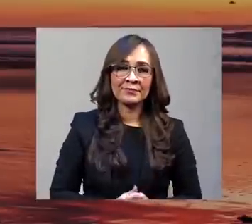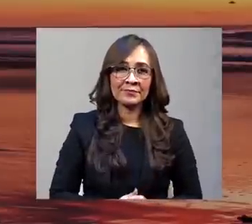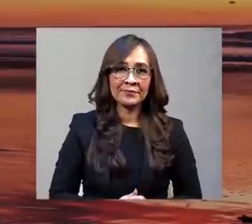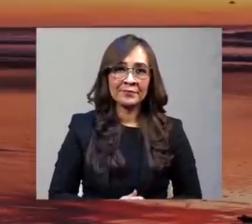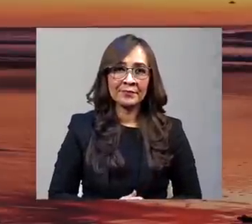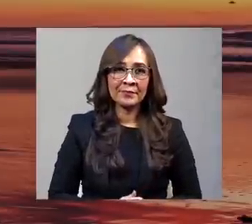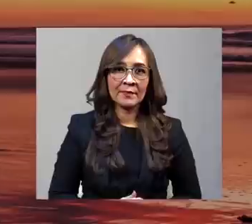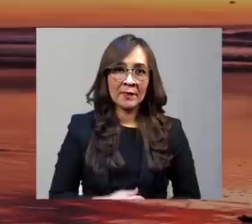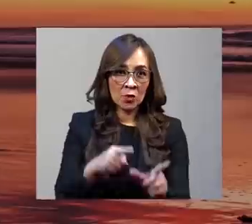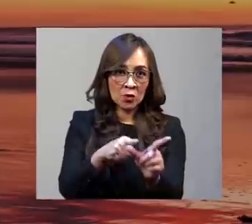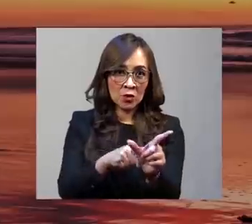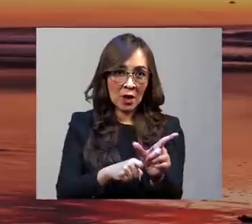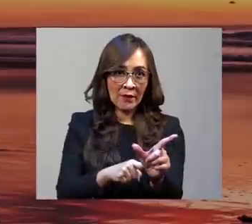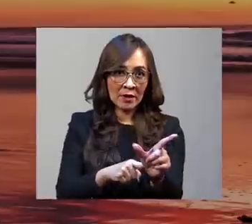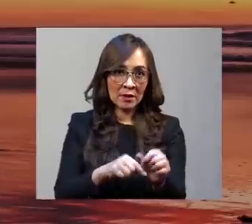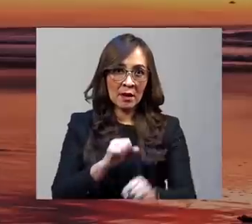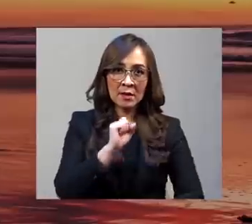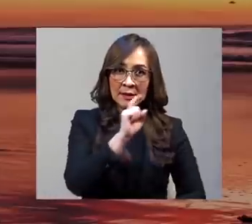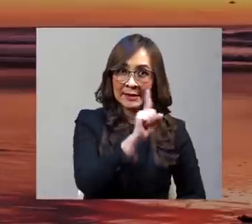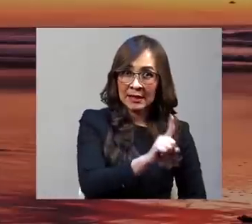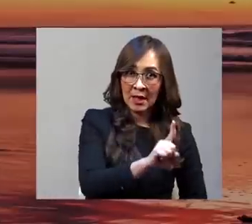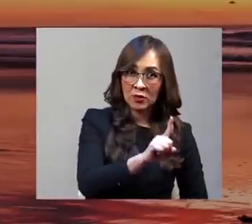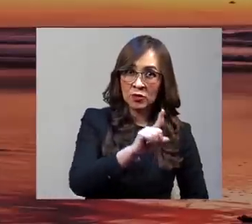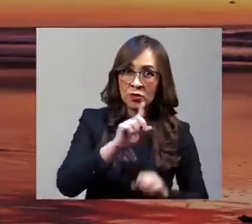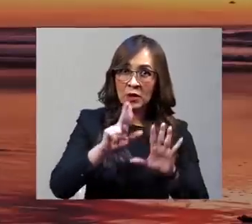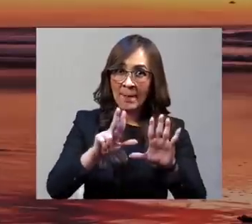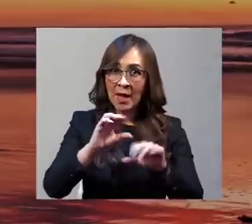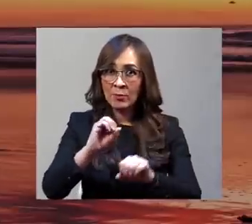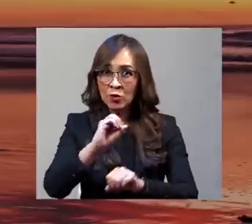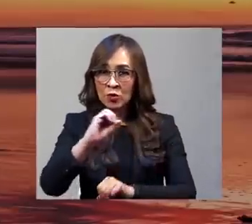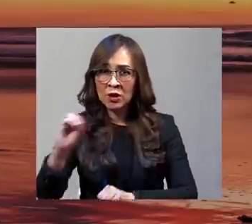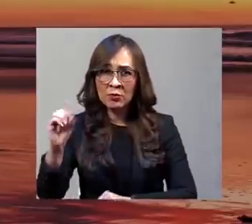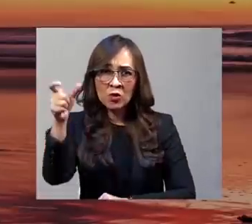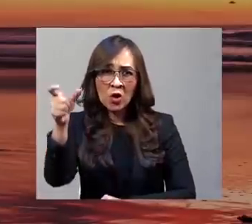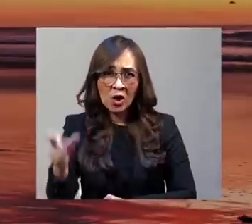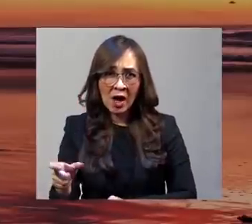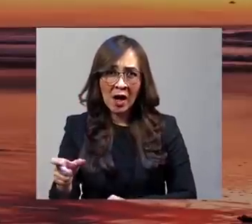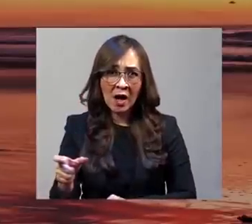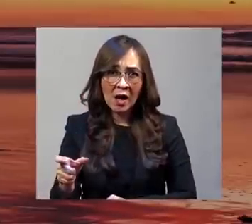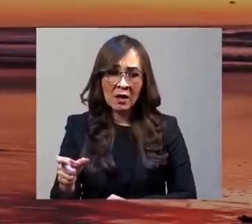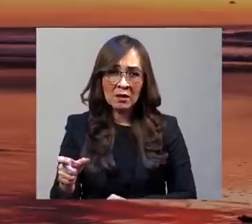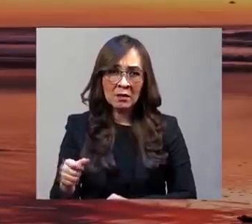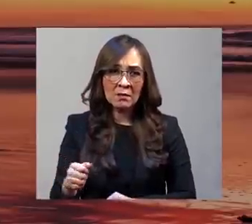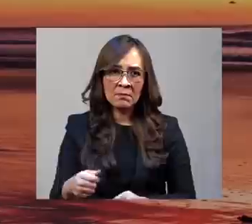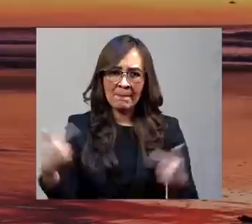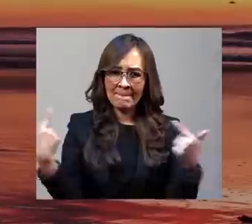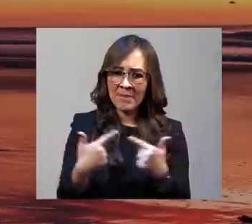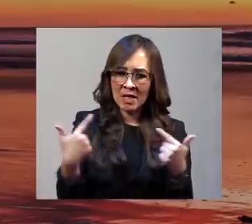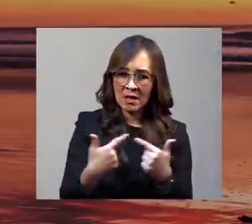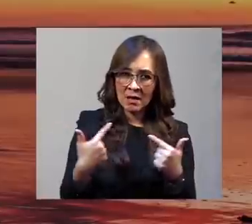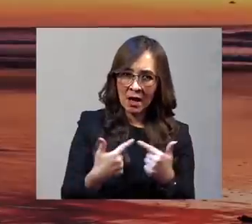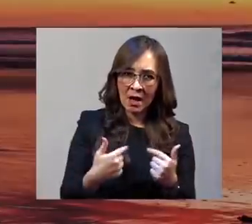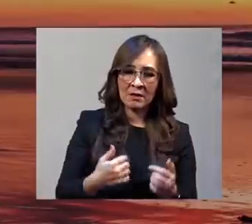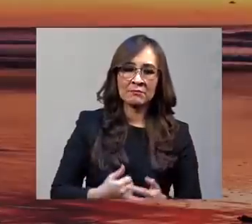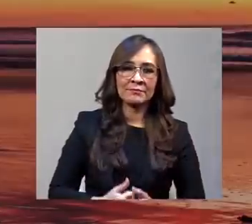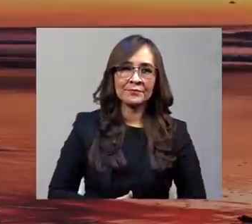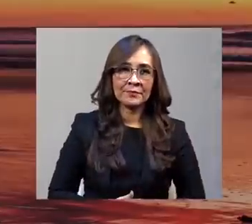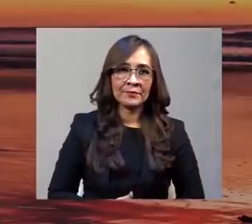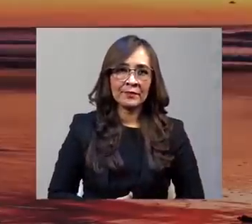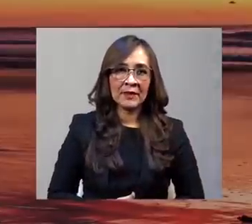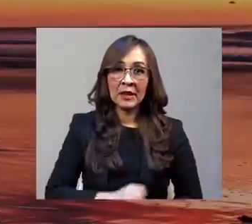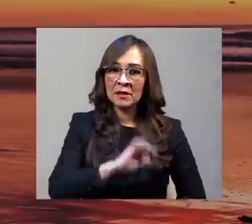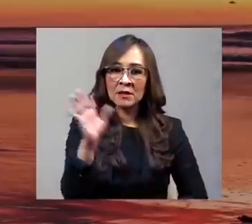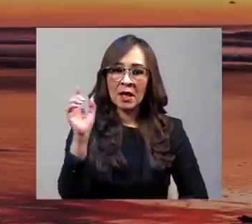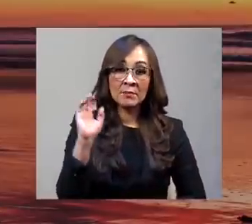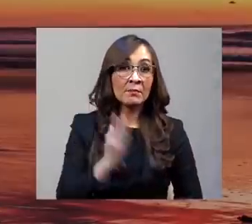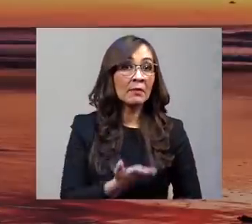Yosabat dengan 180 ribu orang yang bersenjata untuk berperang. Maka itulah yang bertugas pada raja selain daripada mereka yang ditempatkan